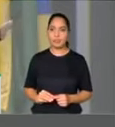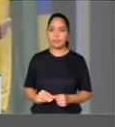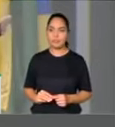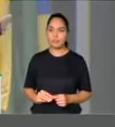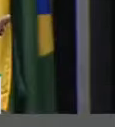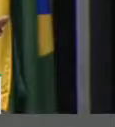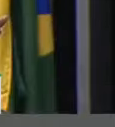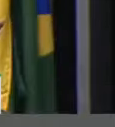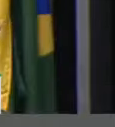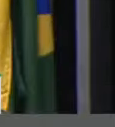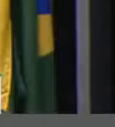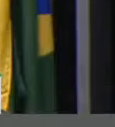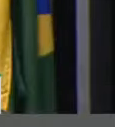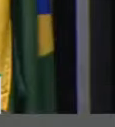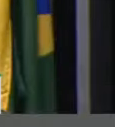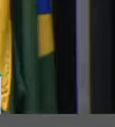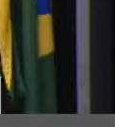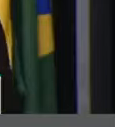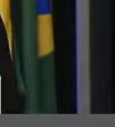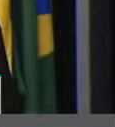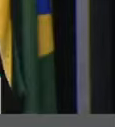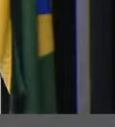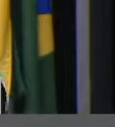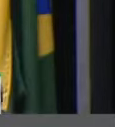en rose.